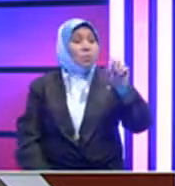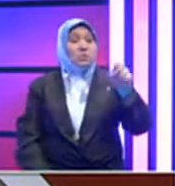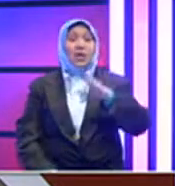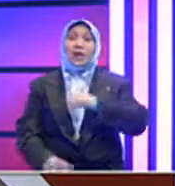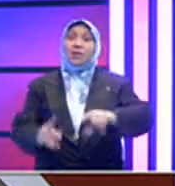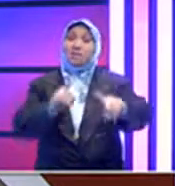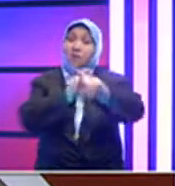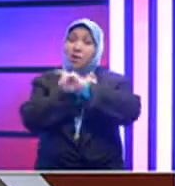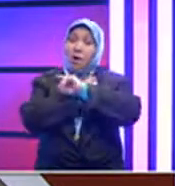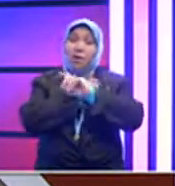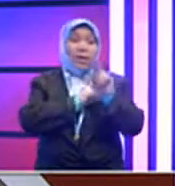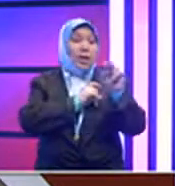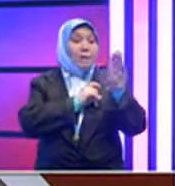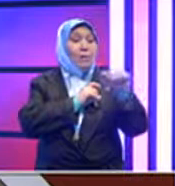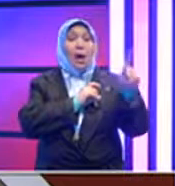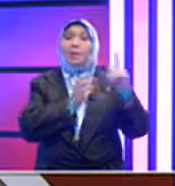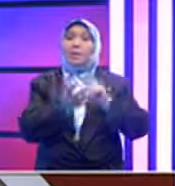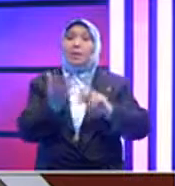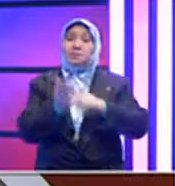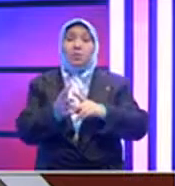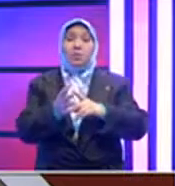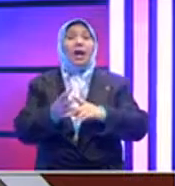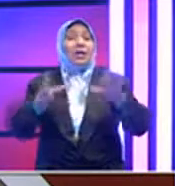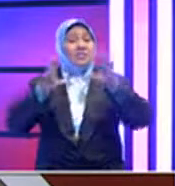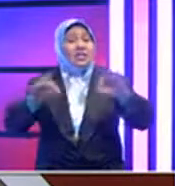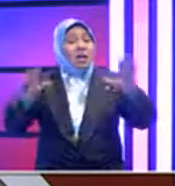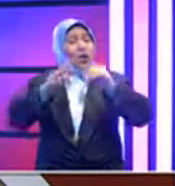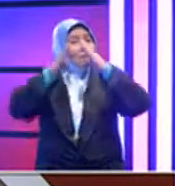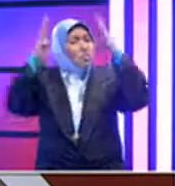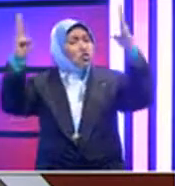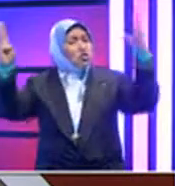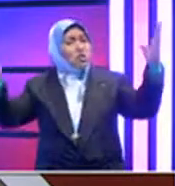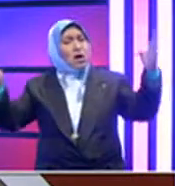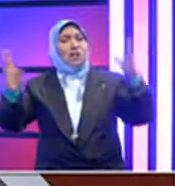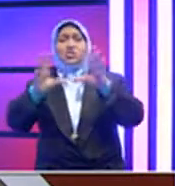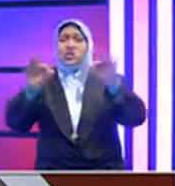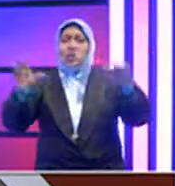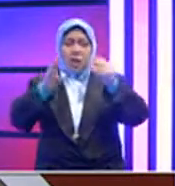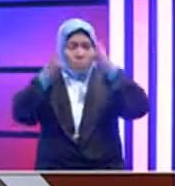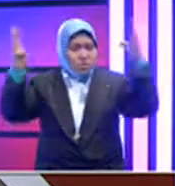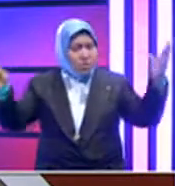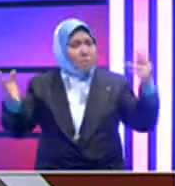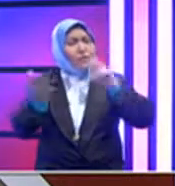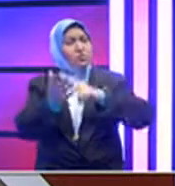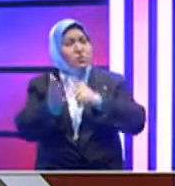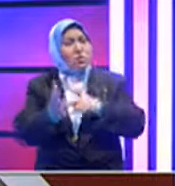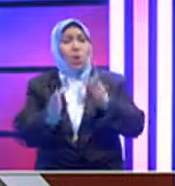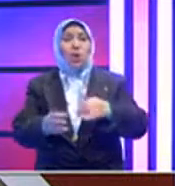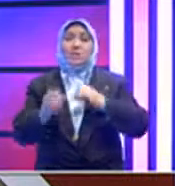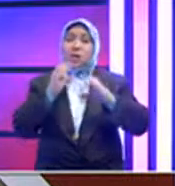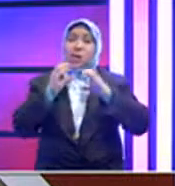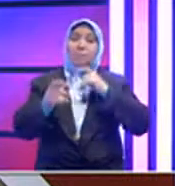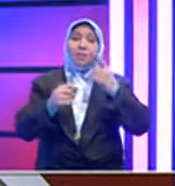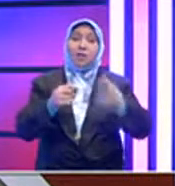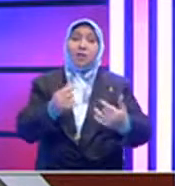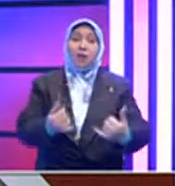Firaun menambah aku maksudnya kisah yang besar-besar kisah yang besar bila kisah yang besar maksudnya kalau katakan sekali oncak bahwa